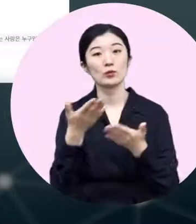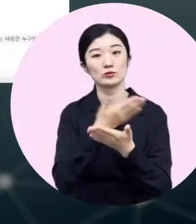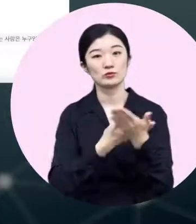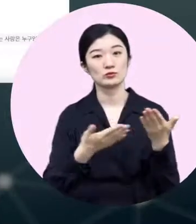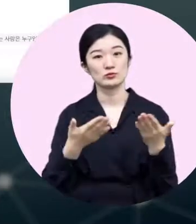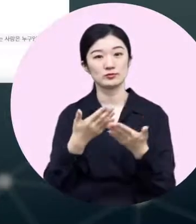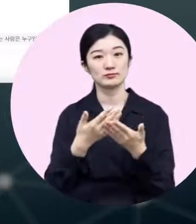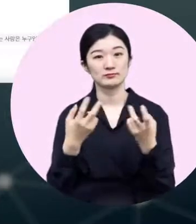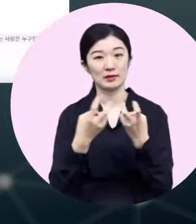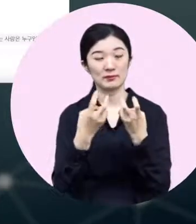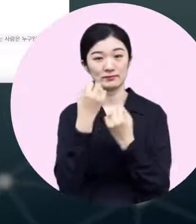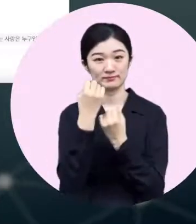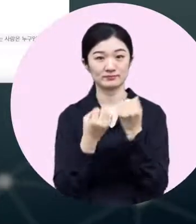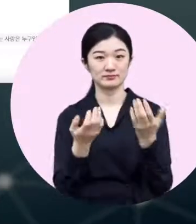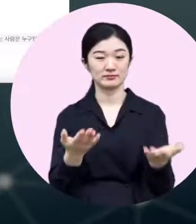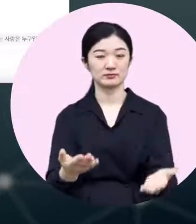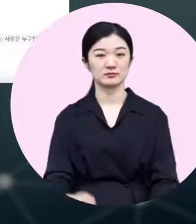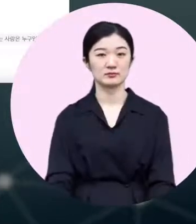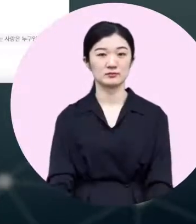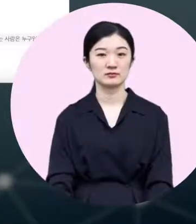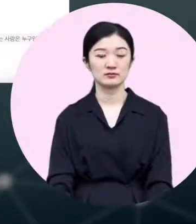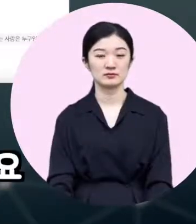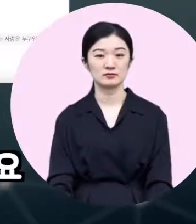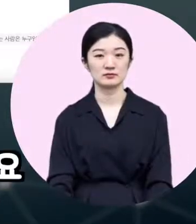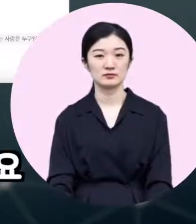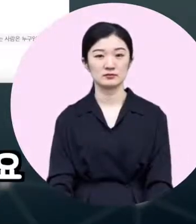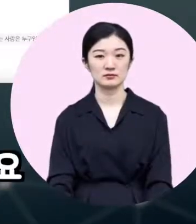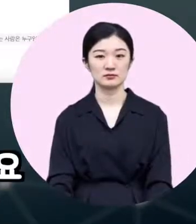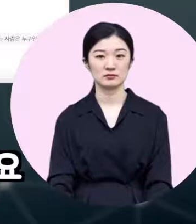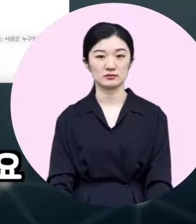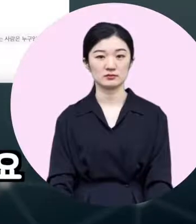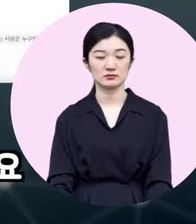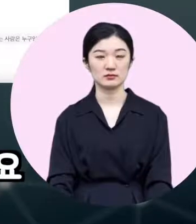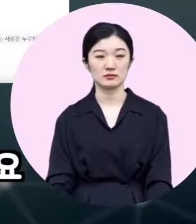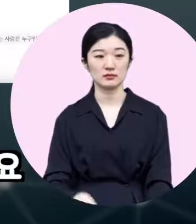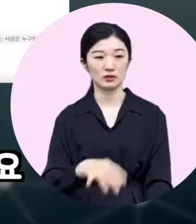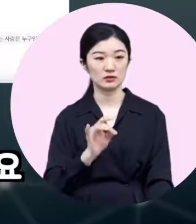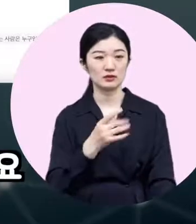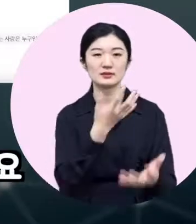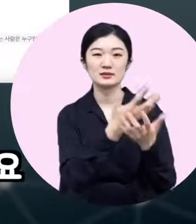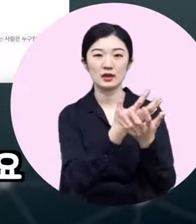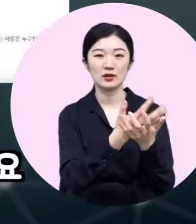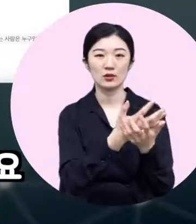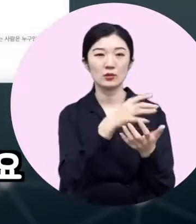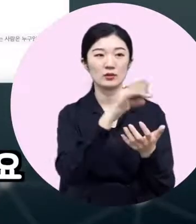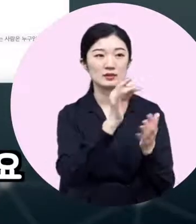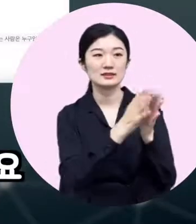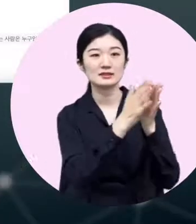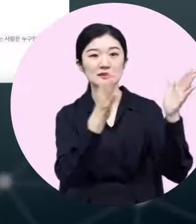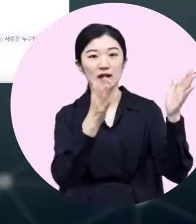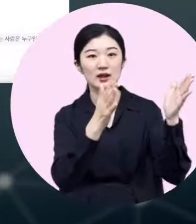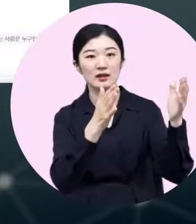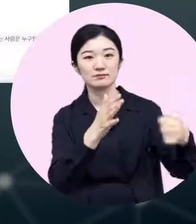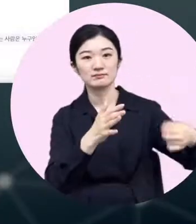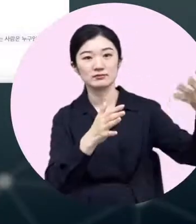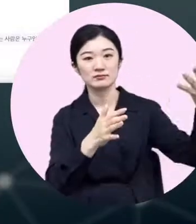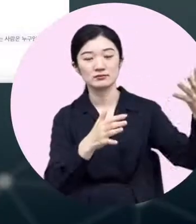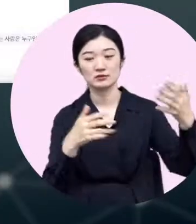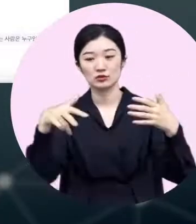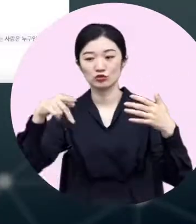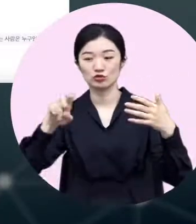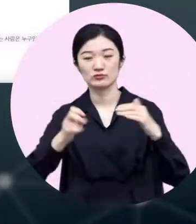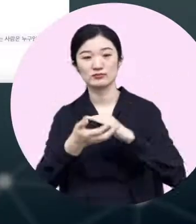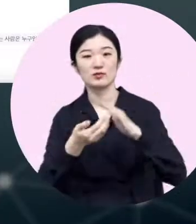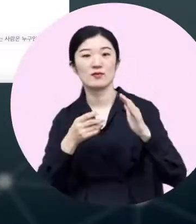네. 자, 그러면 이 화면 공유를 누르기 전에 먼저 그 강의 자료를 실행을 먼저 해 놓으셔야 돼요. 네, 제가